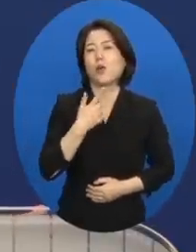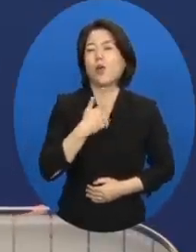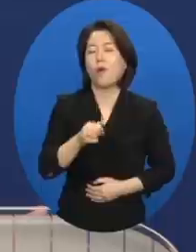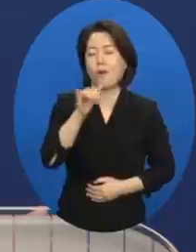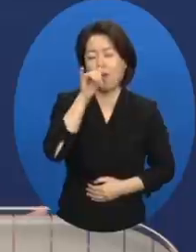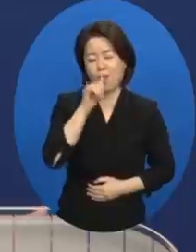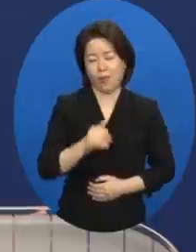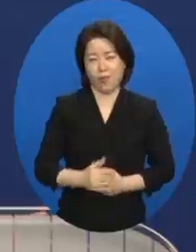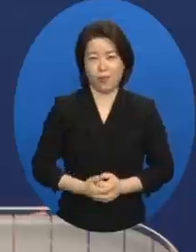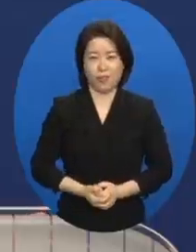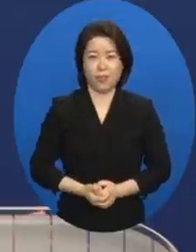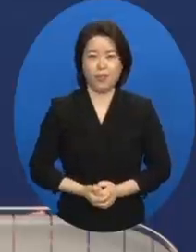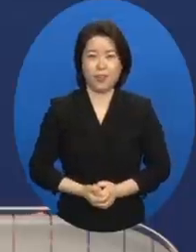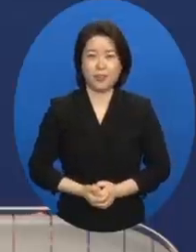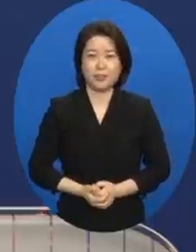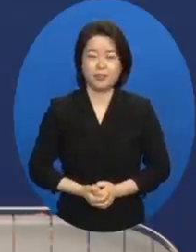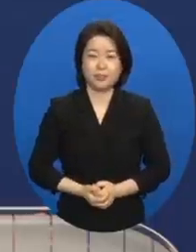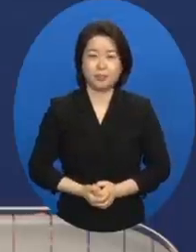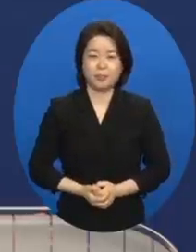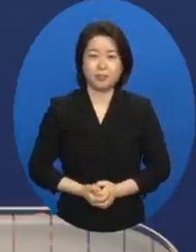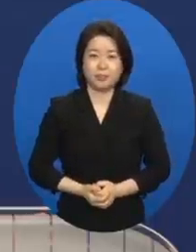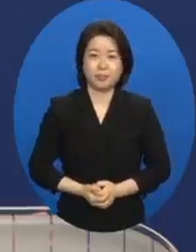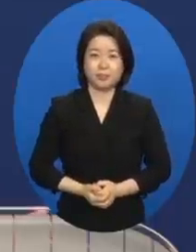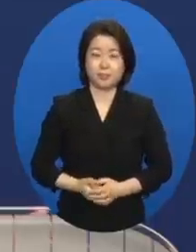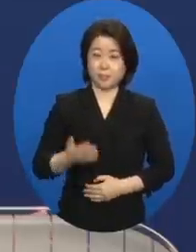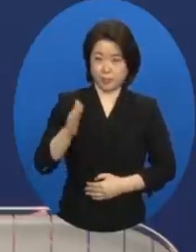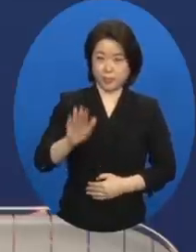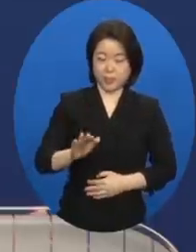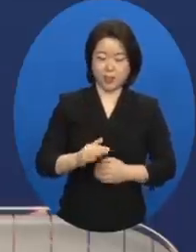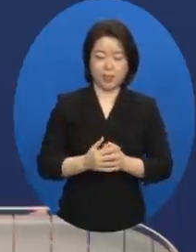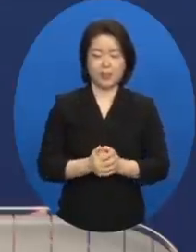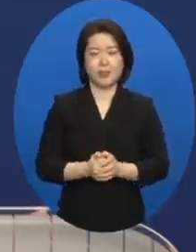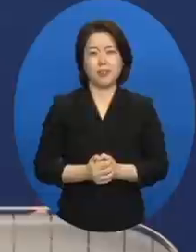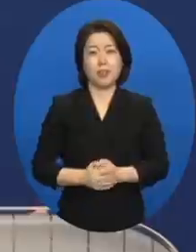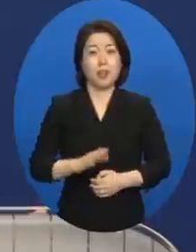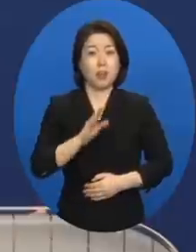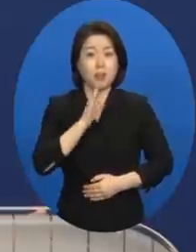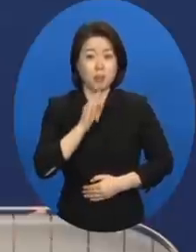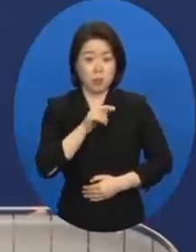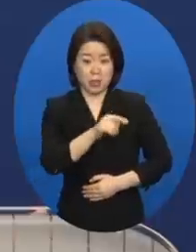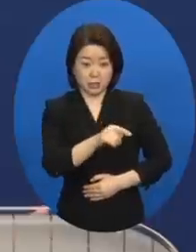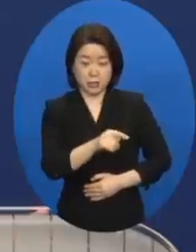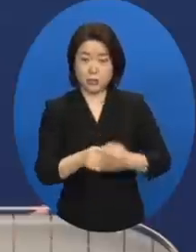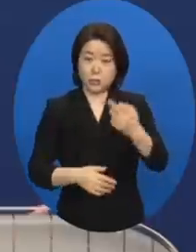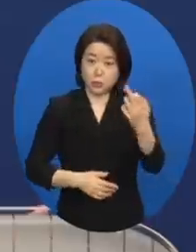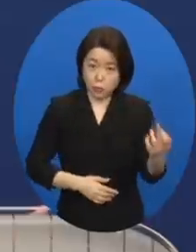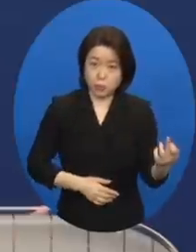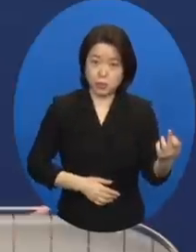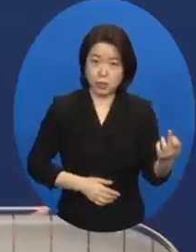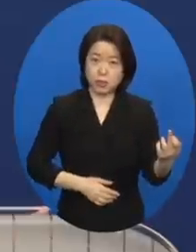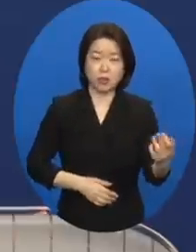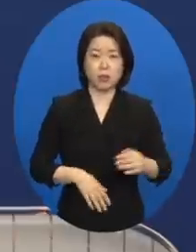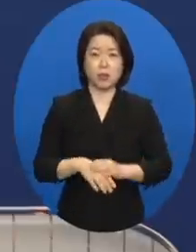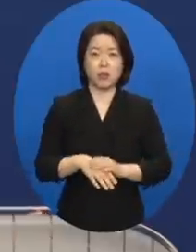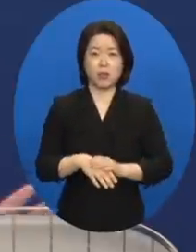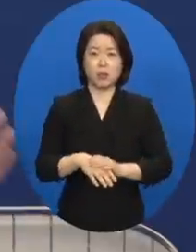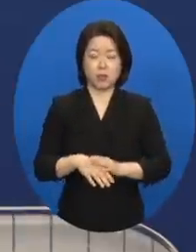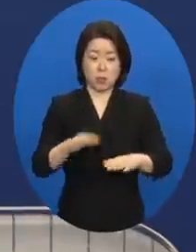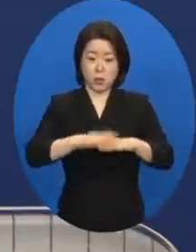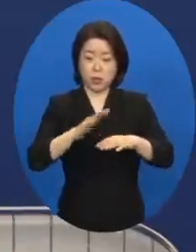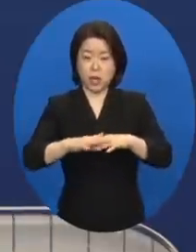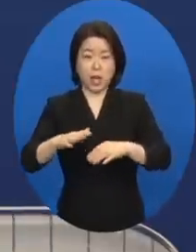있어요. 근데 정말 그 동생을 손이 나가